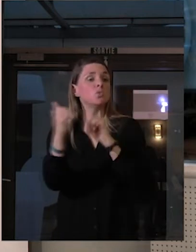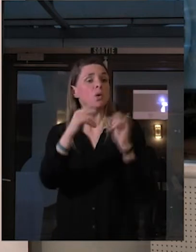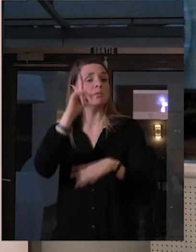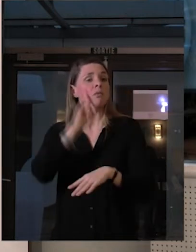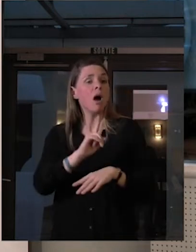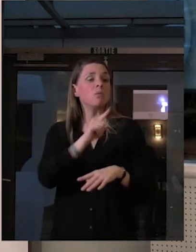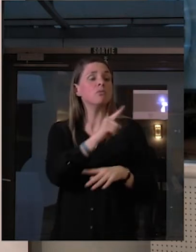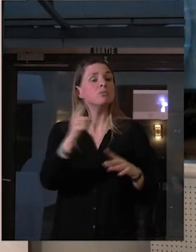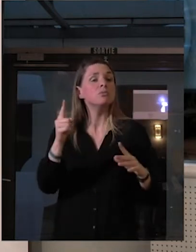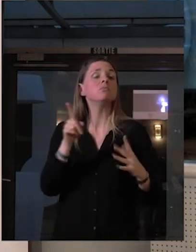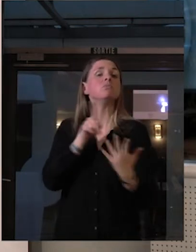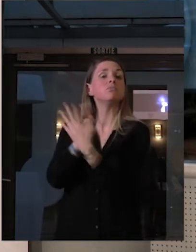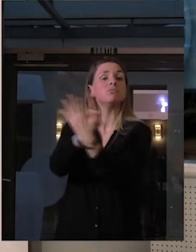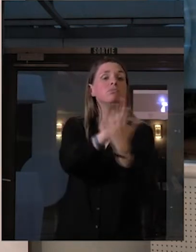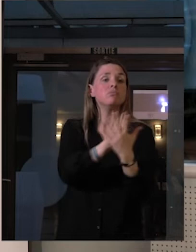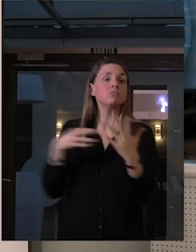as rencontrées tout au long de ta carrière?